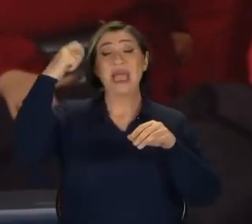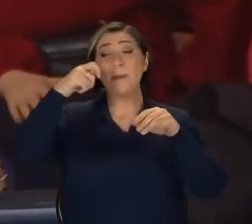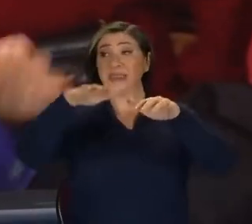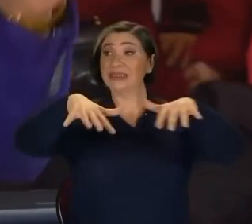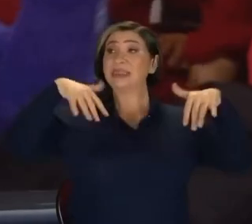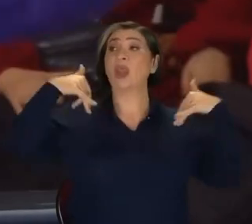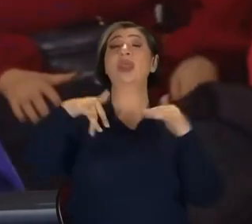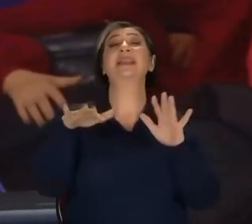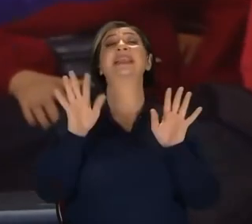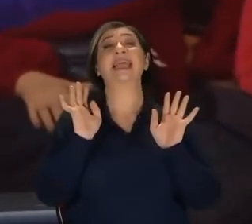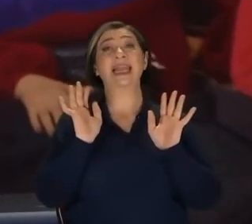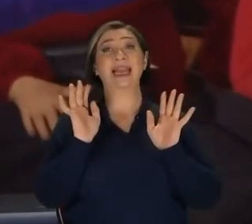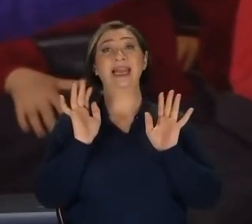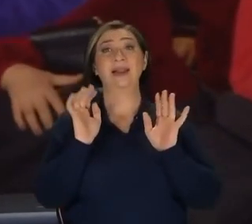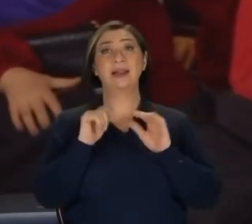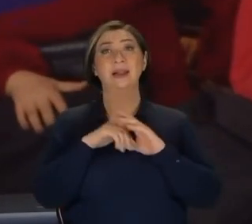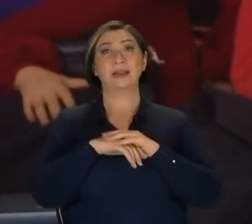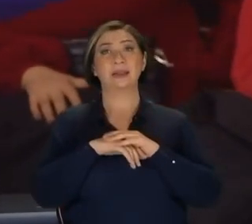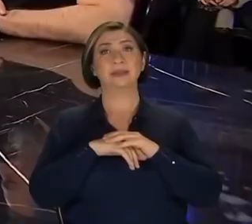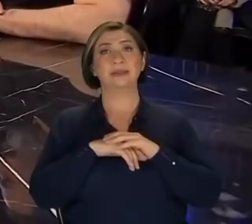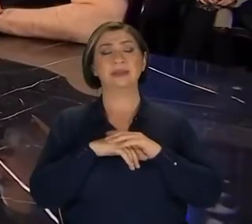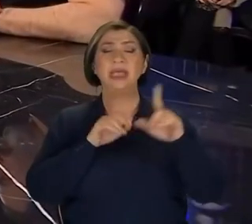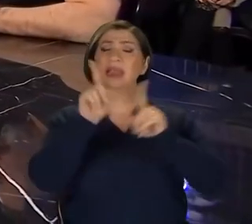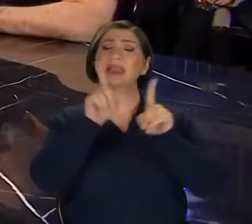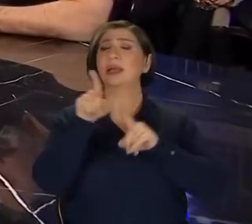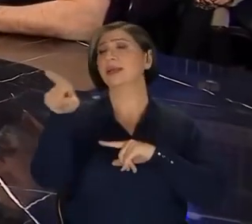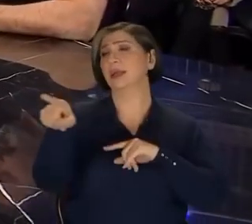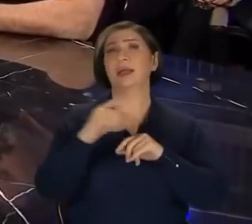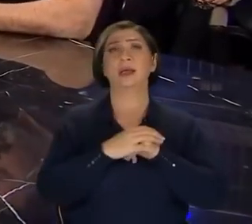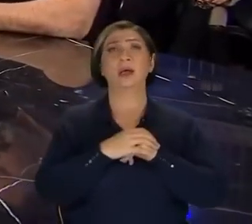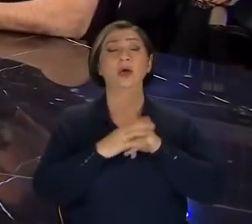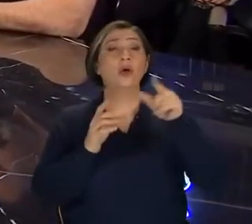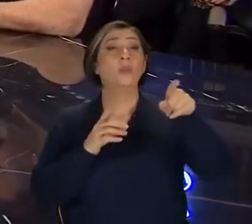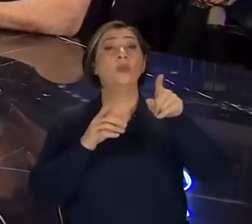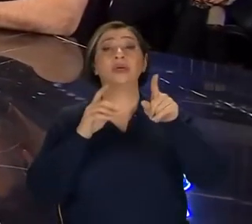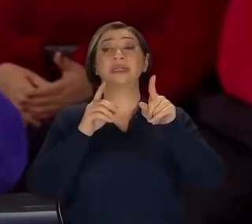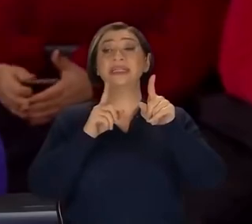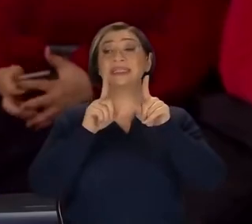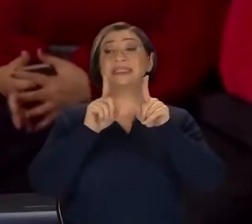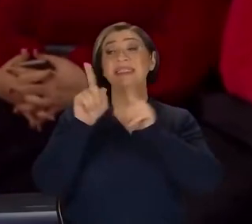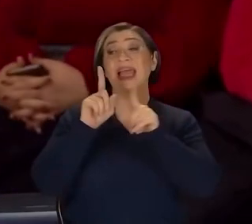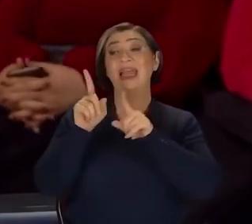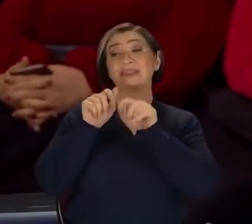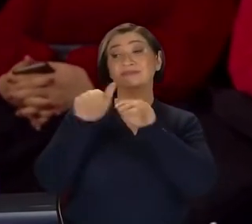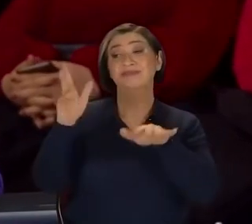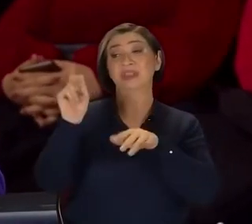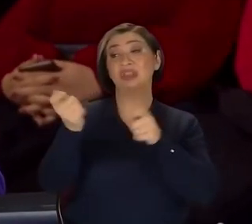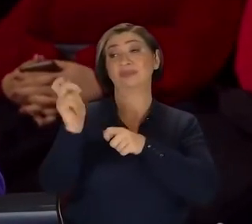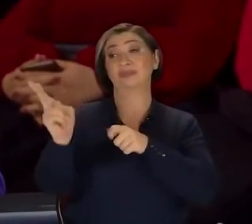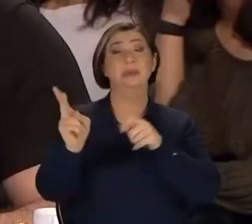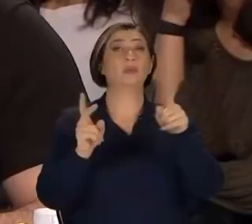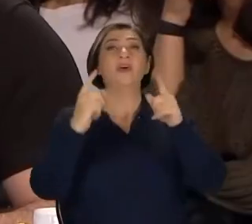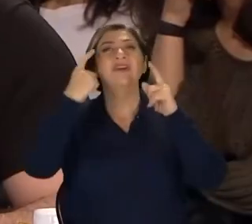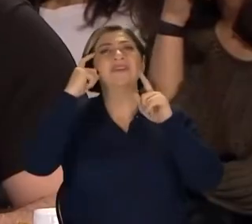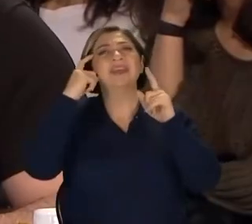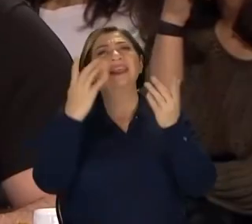de şeye, dijital platforma. Doğru. Bu dijital platformun işi. Bu şeyin işi. Yani bunlar